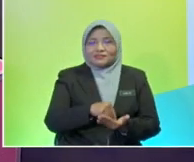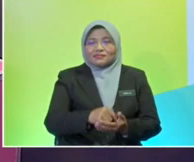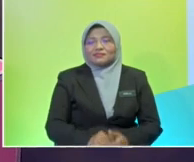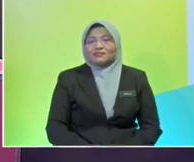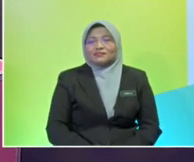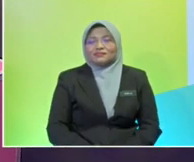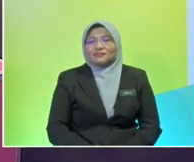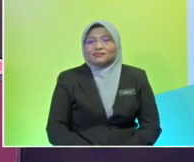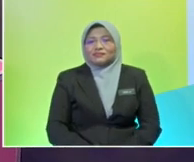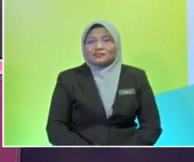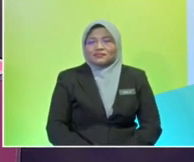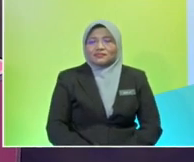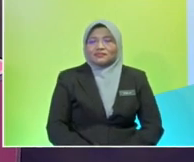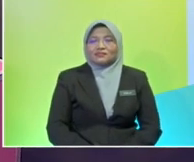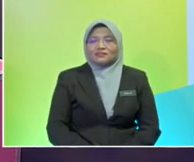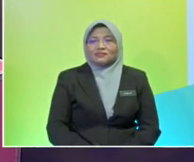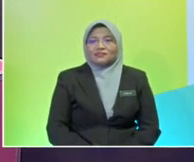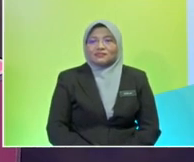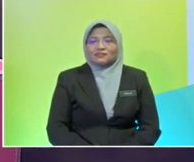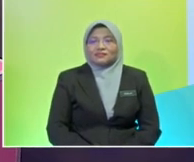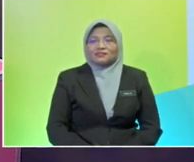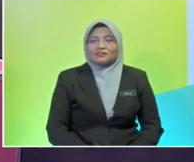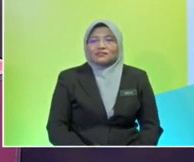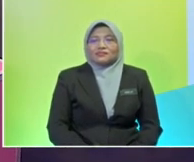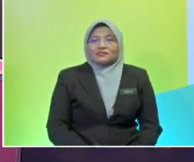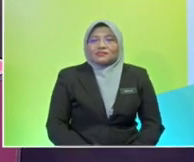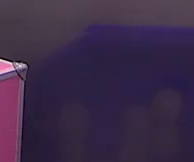ke surat Kepala Sekolah di saluran titik-titik pmm